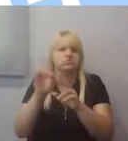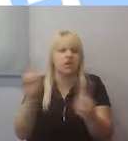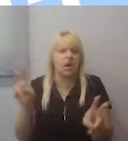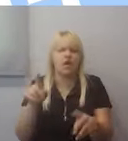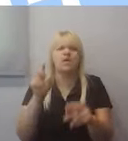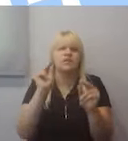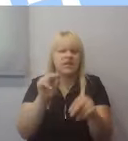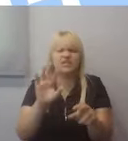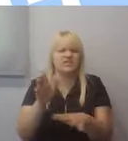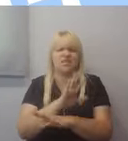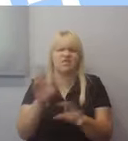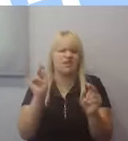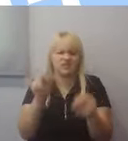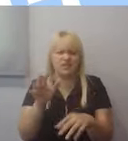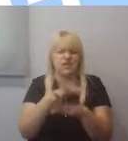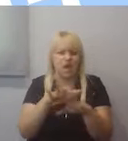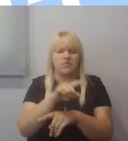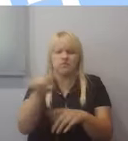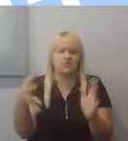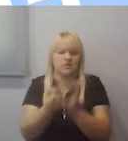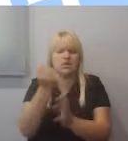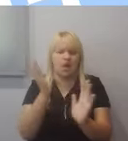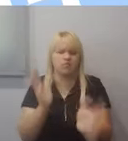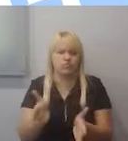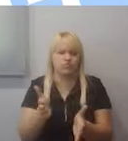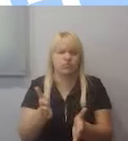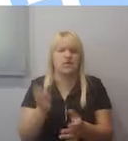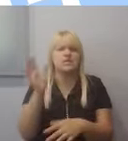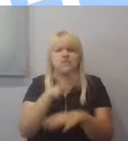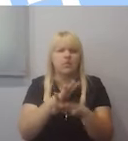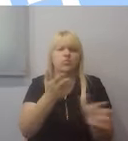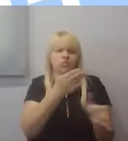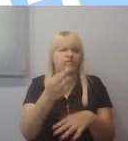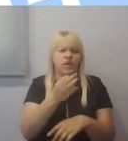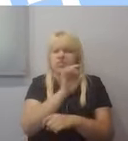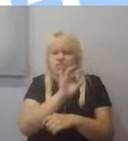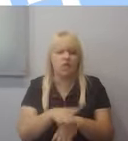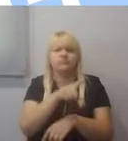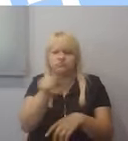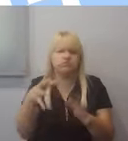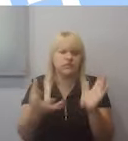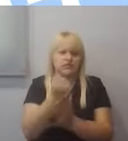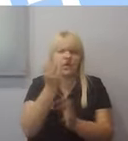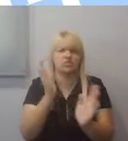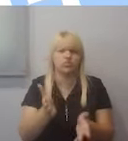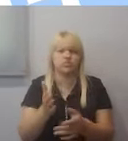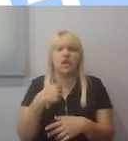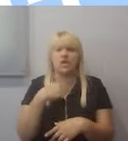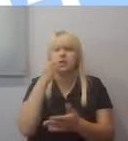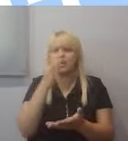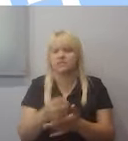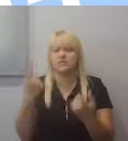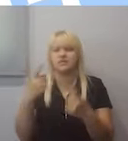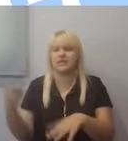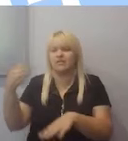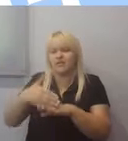sabiedrība kas kam nebūs vienalga un es to atklāti saku kāda cita vietā atbildde uz jautājumu un jā